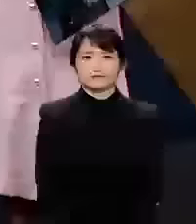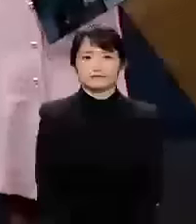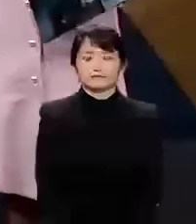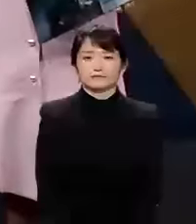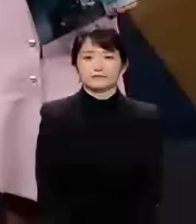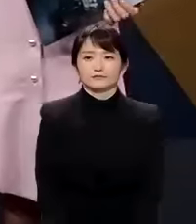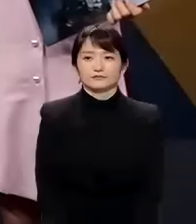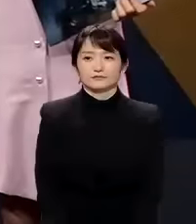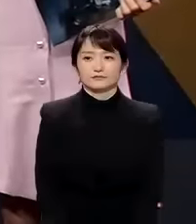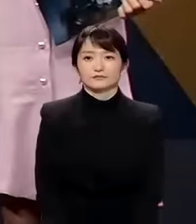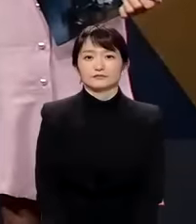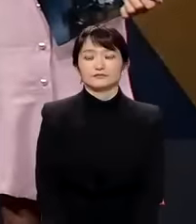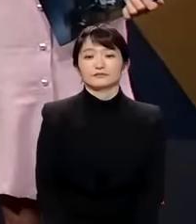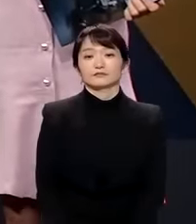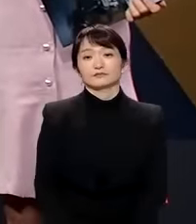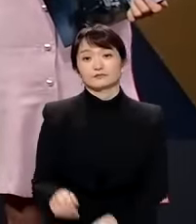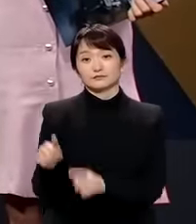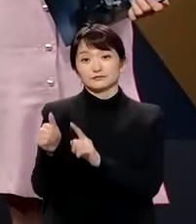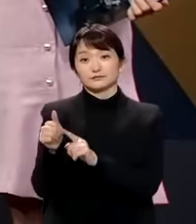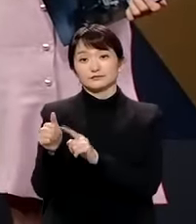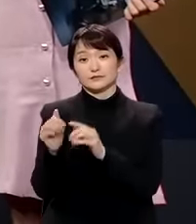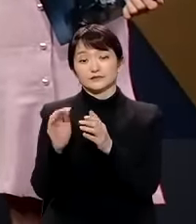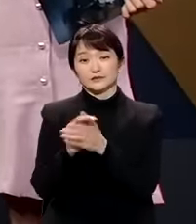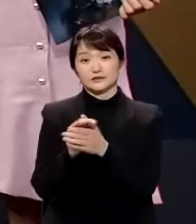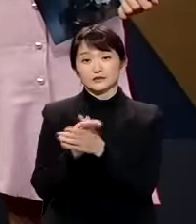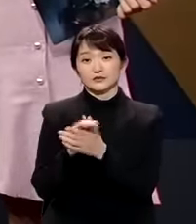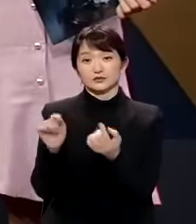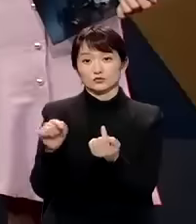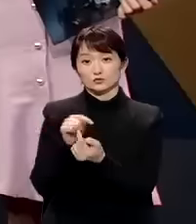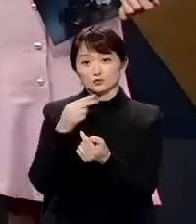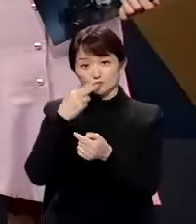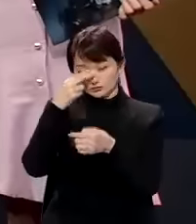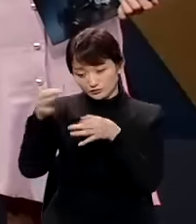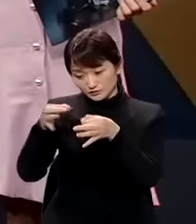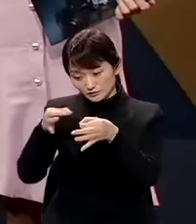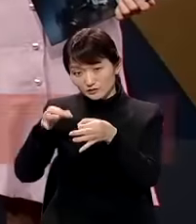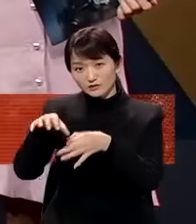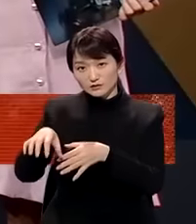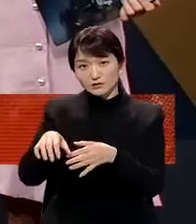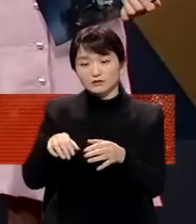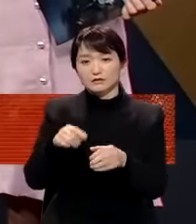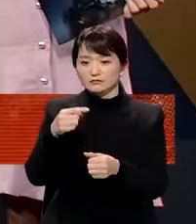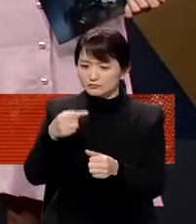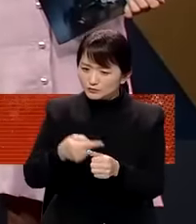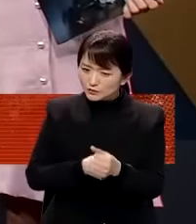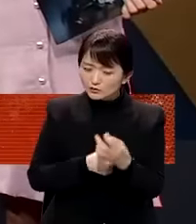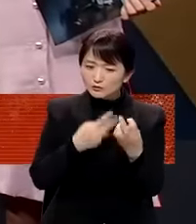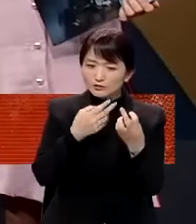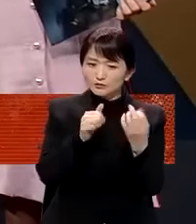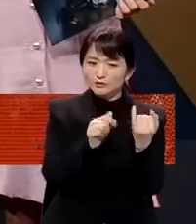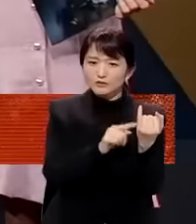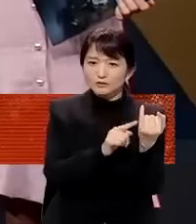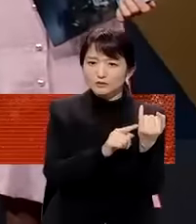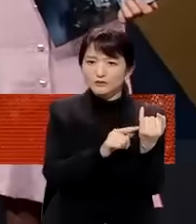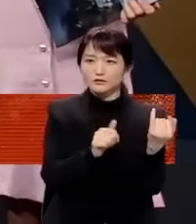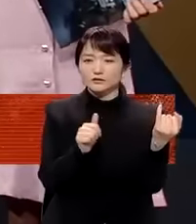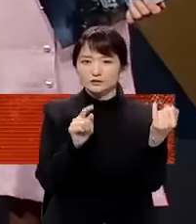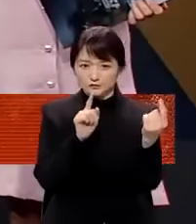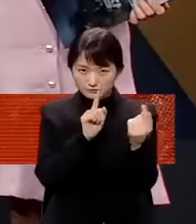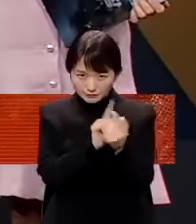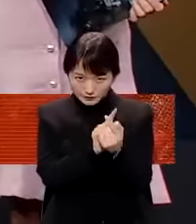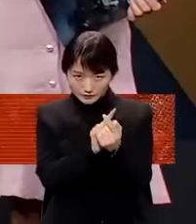정리하고요 한 남성이 친구가 운영하는 주점에서 우연히 30대 여성을 만나게 됩니다이 여성은 자신이 한국